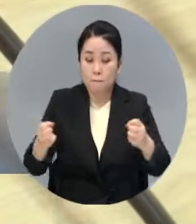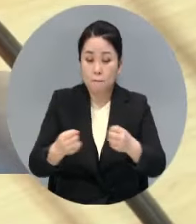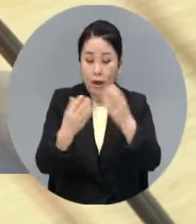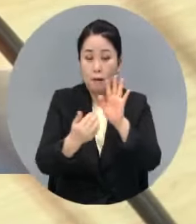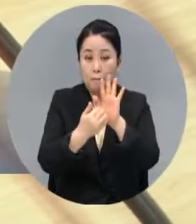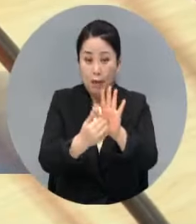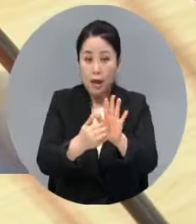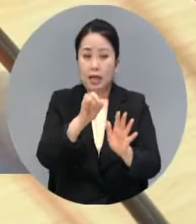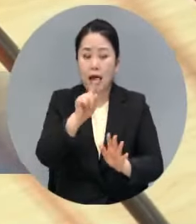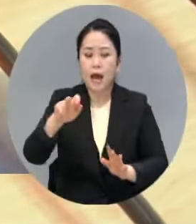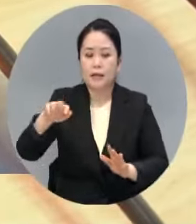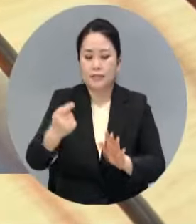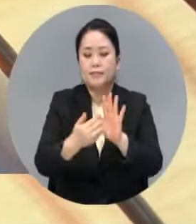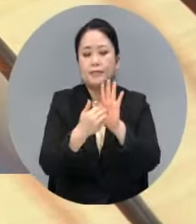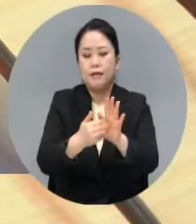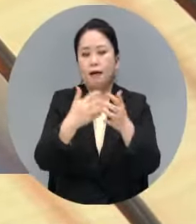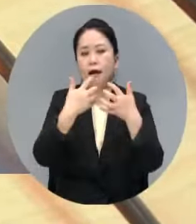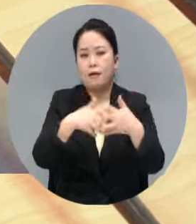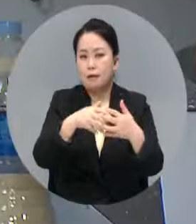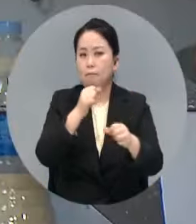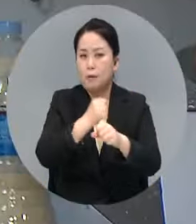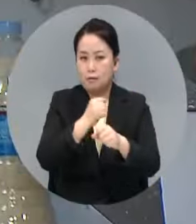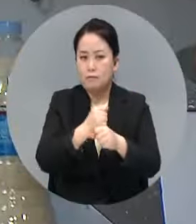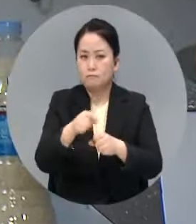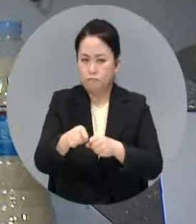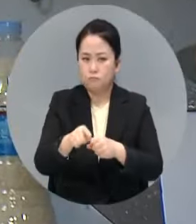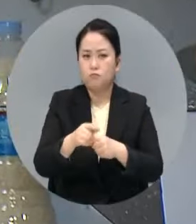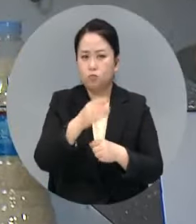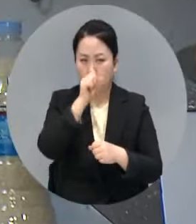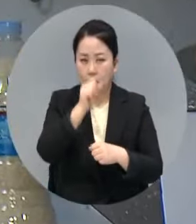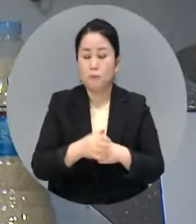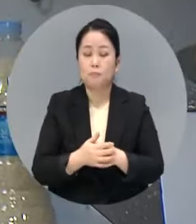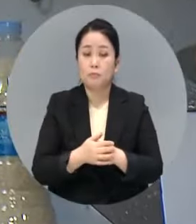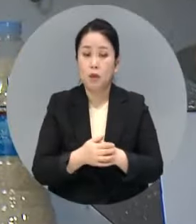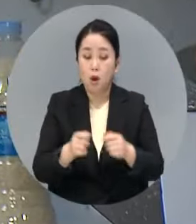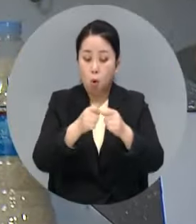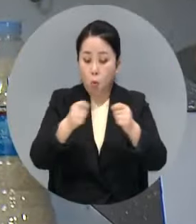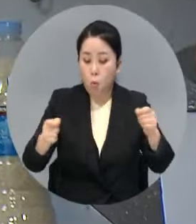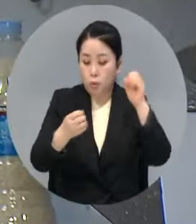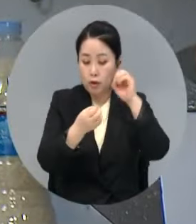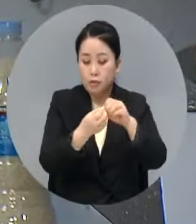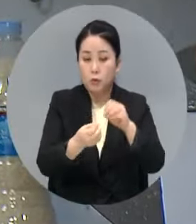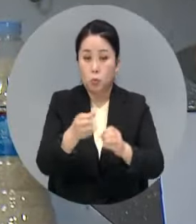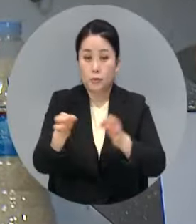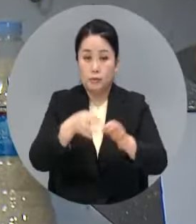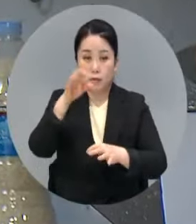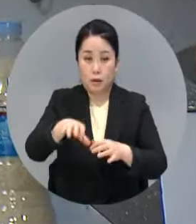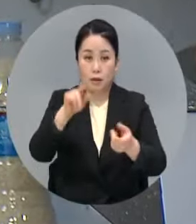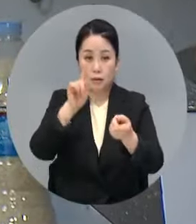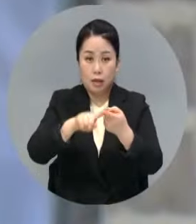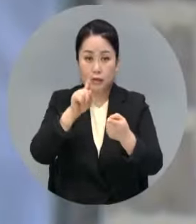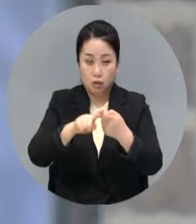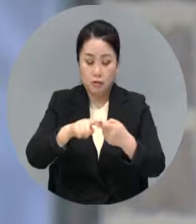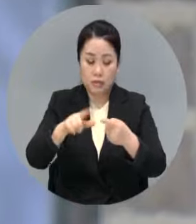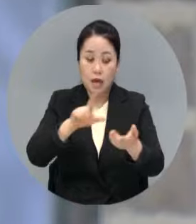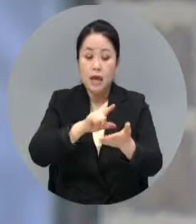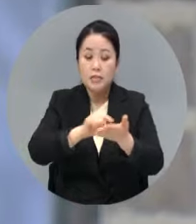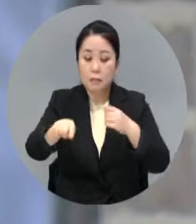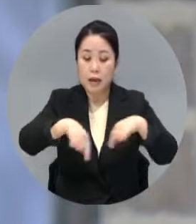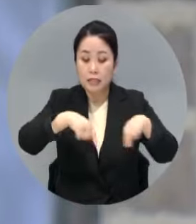아크 차단기를 설치해서 화재를 막는 것도 필요합니다. 오래된 전통시장에 대해서는 지자체 차원의 지원도